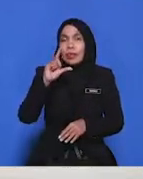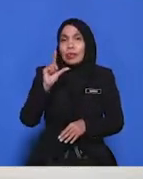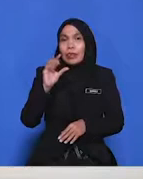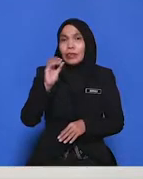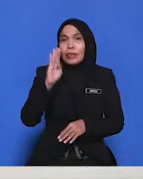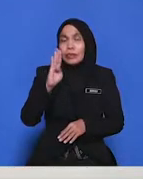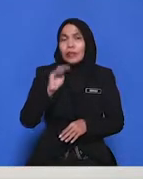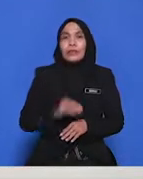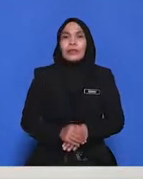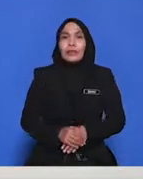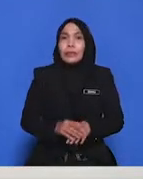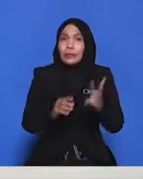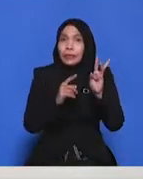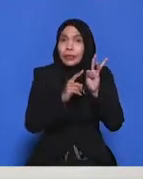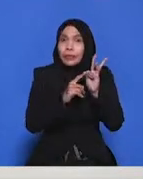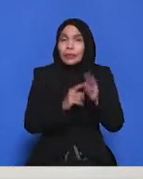telah menghasilkan